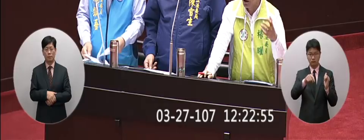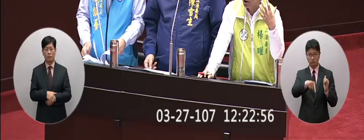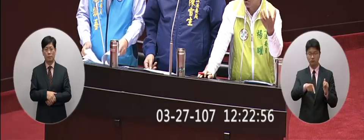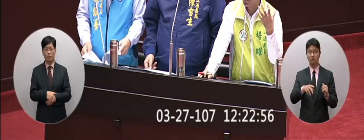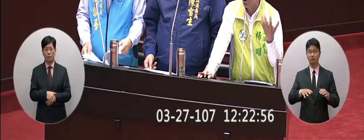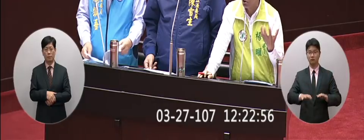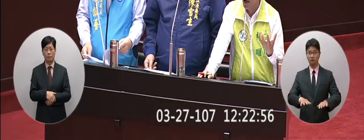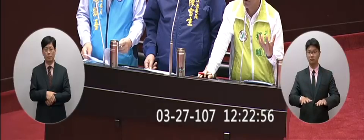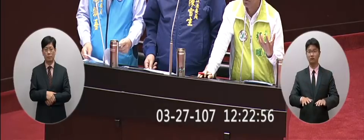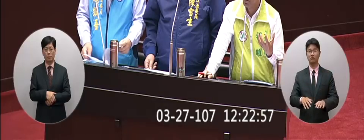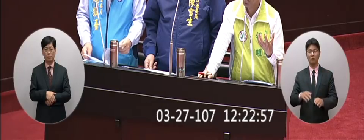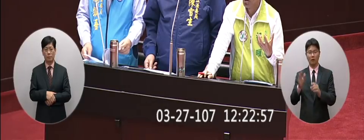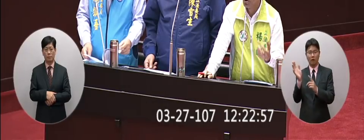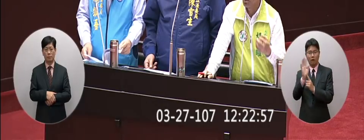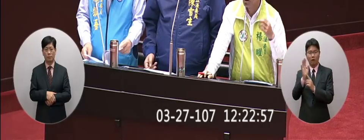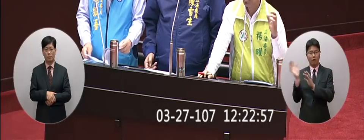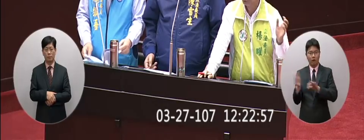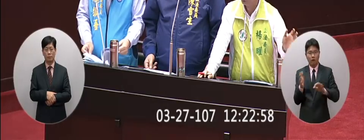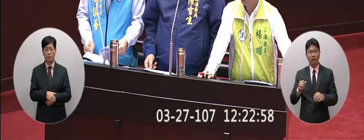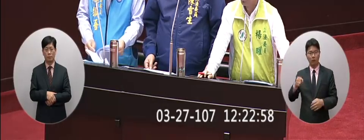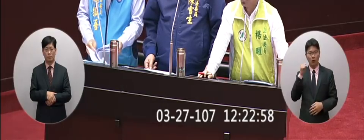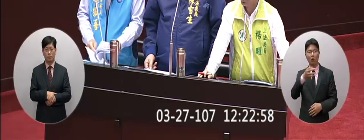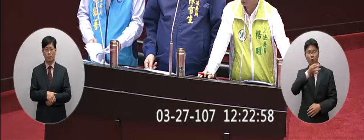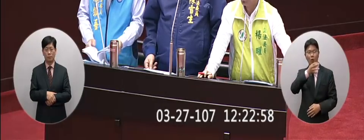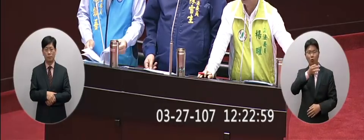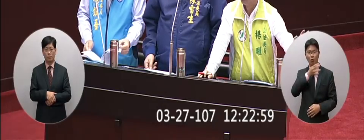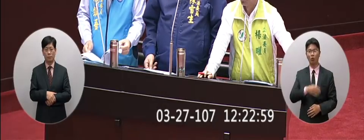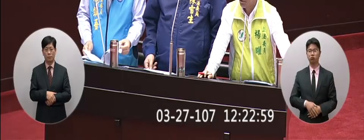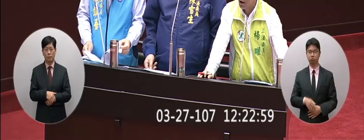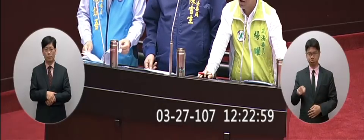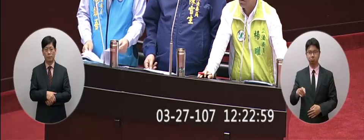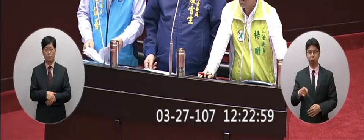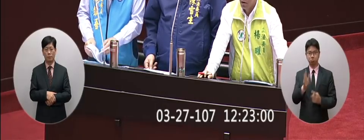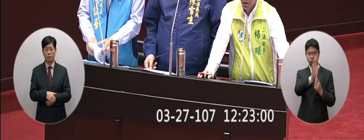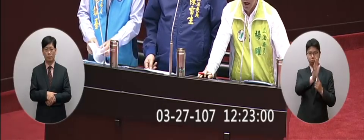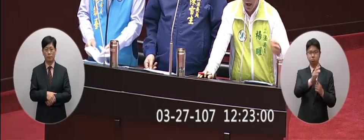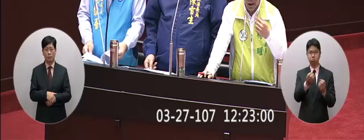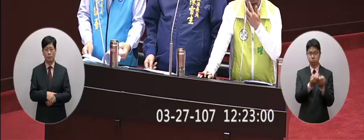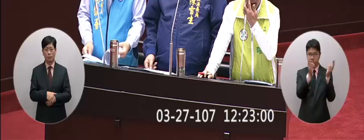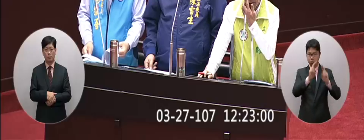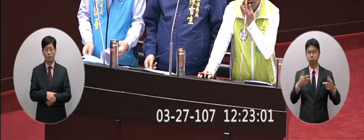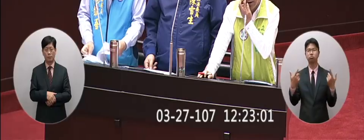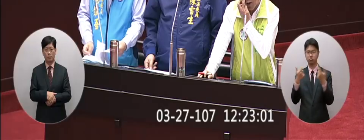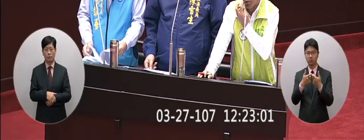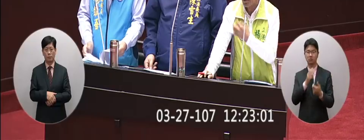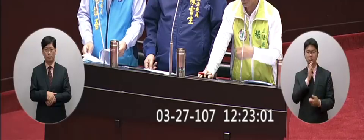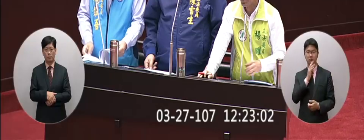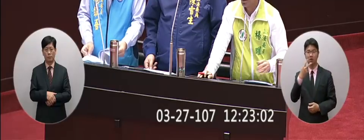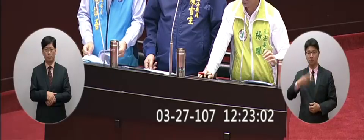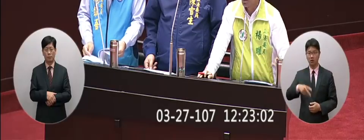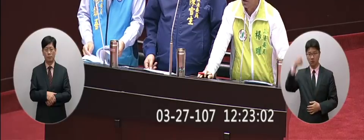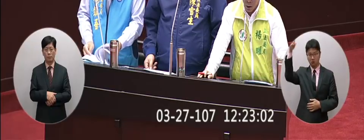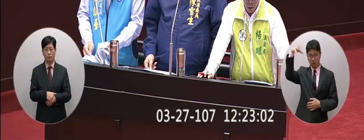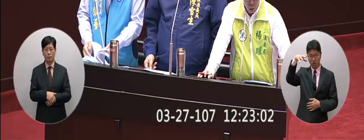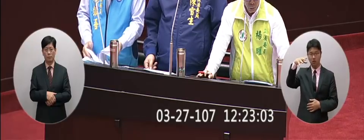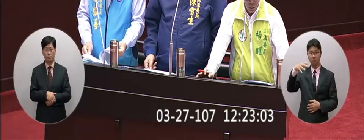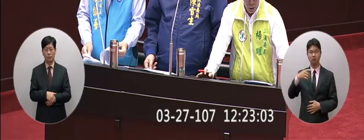因为风力都够强，所以很适合风力发电。那